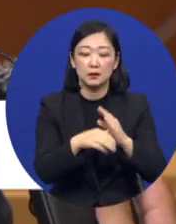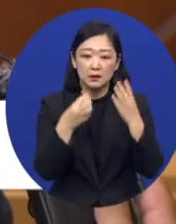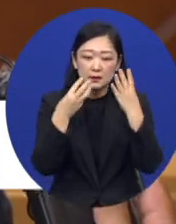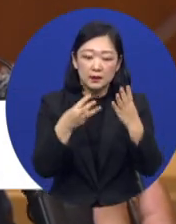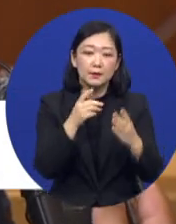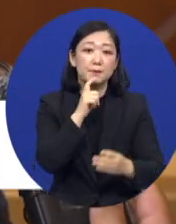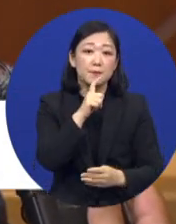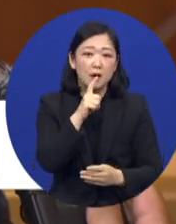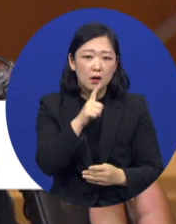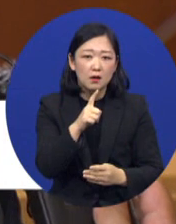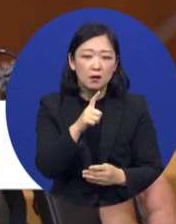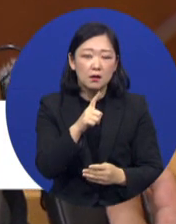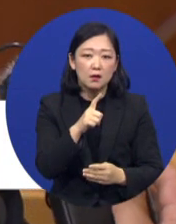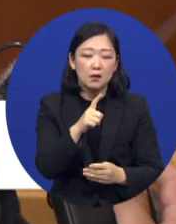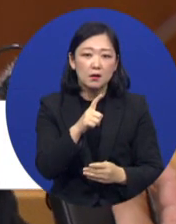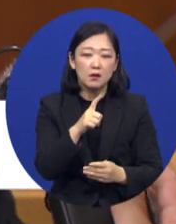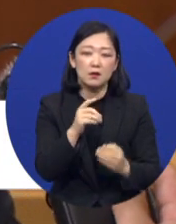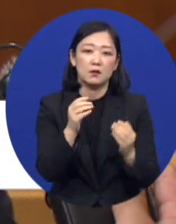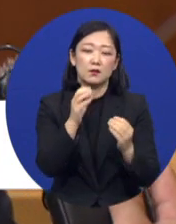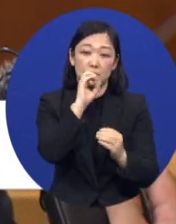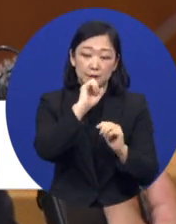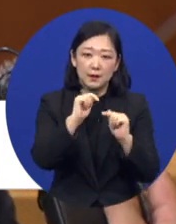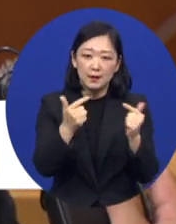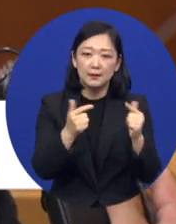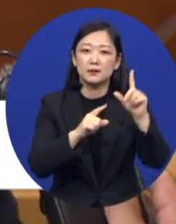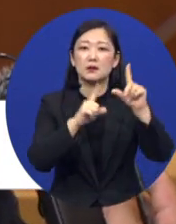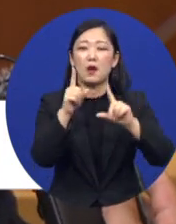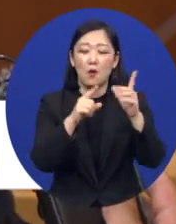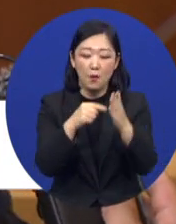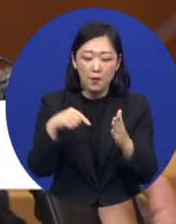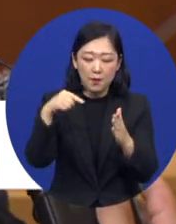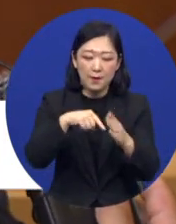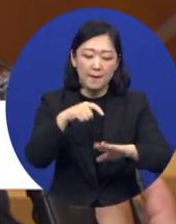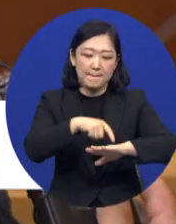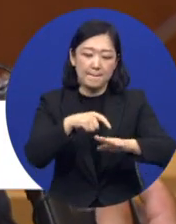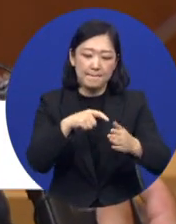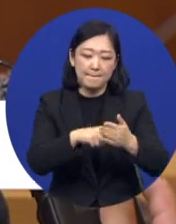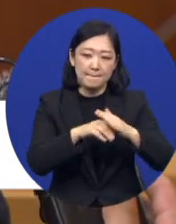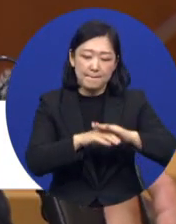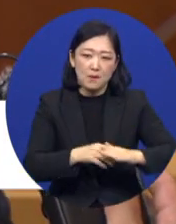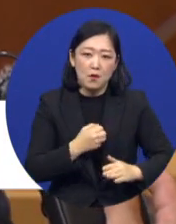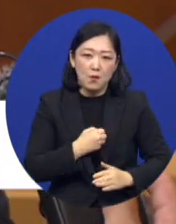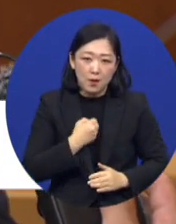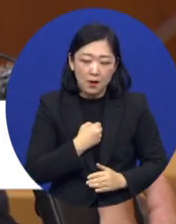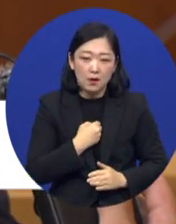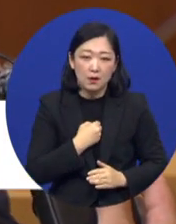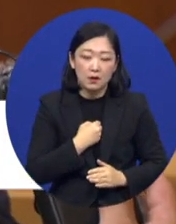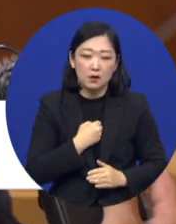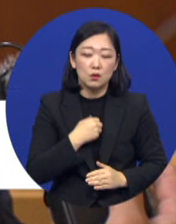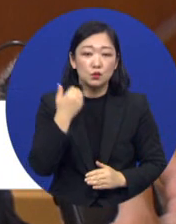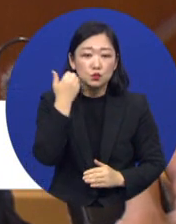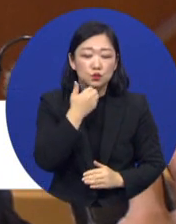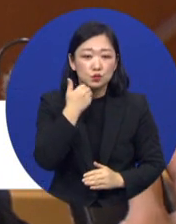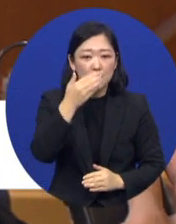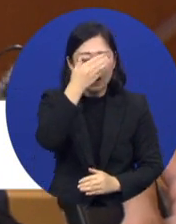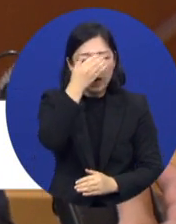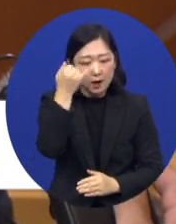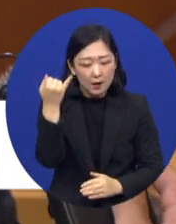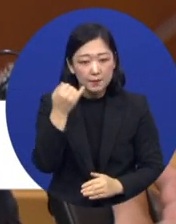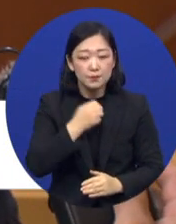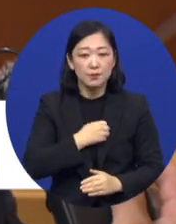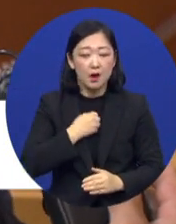것이 불온하다고 여겨진 상황에서 마음속으로만 괴로워하다 누구 하나 할머니